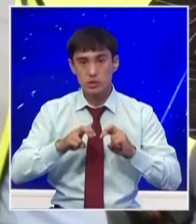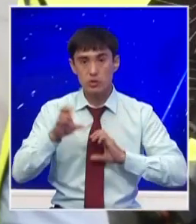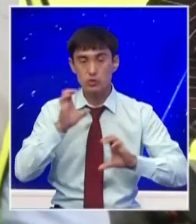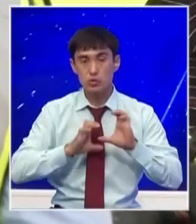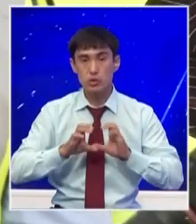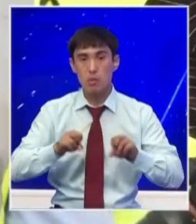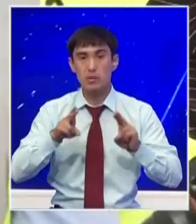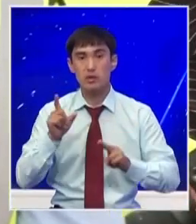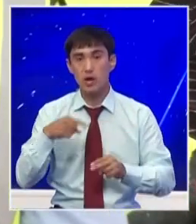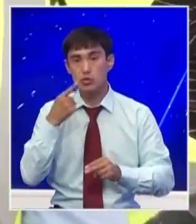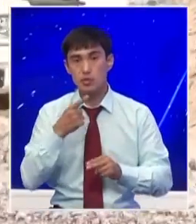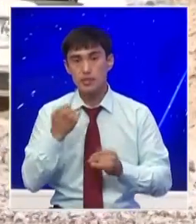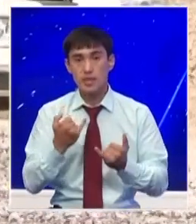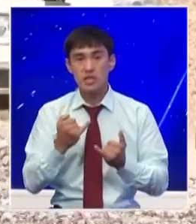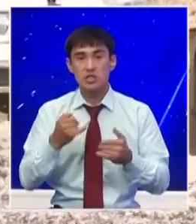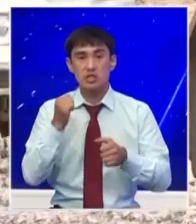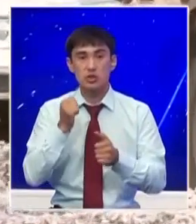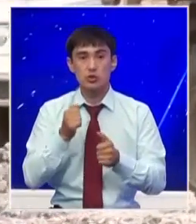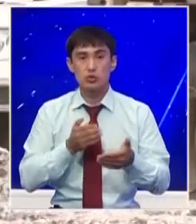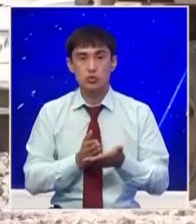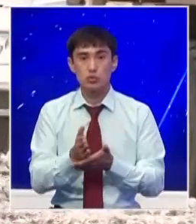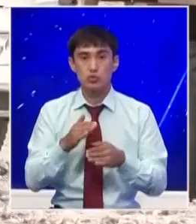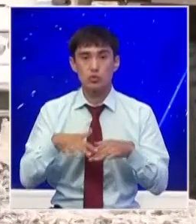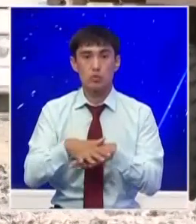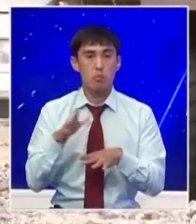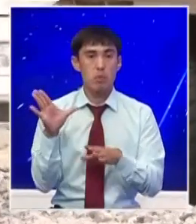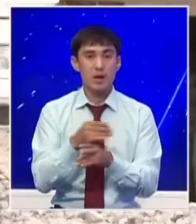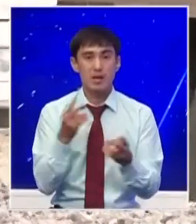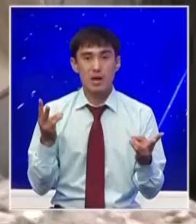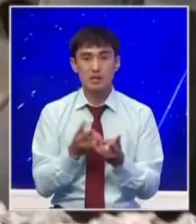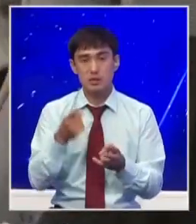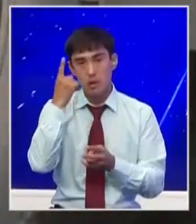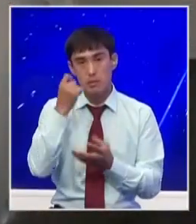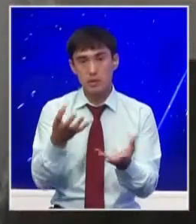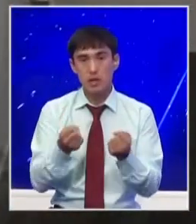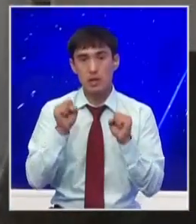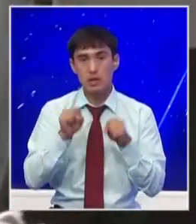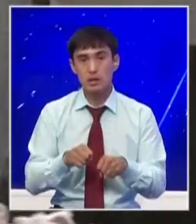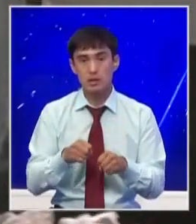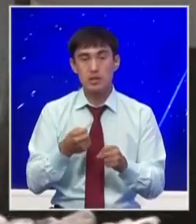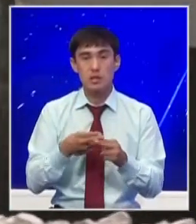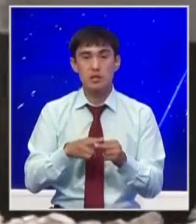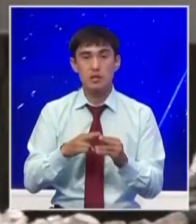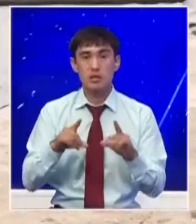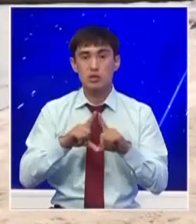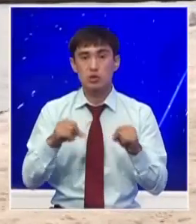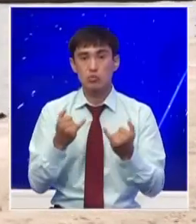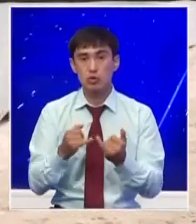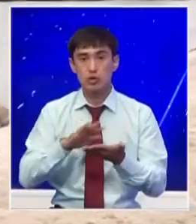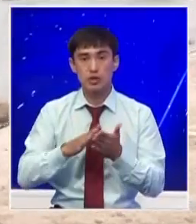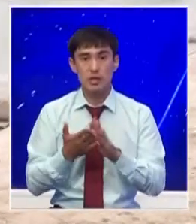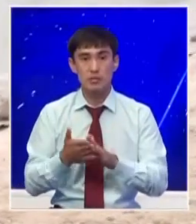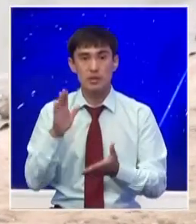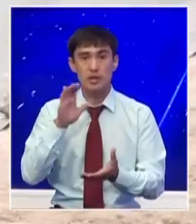институты мамандарының айтуынша, жүйе арқылы тұрғындар барлық қажетті мәліметті ала алады. Яғни, нысанның бүгінгі